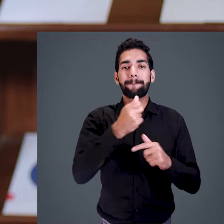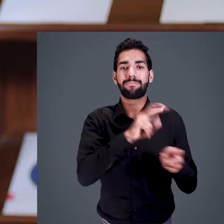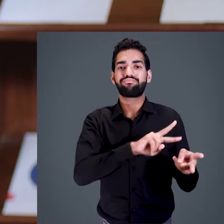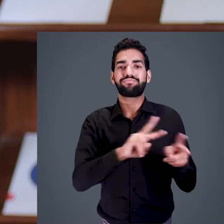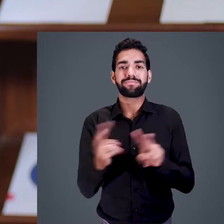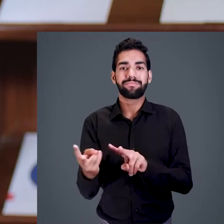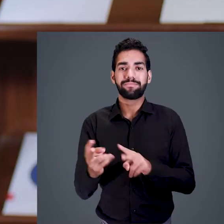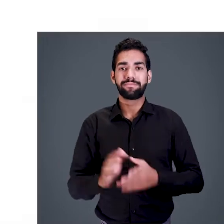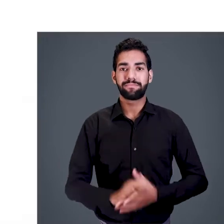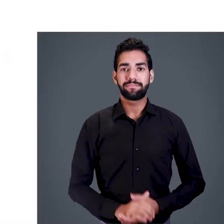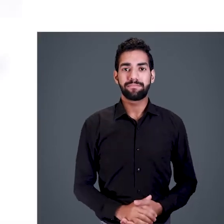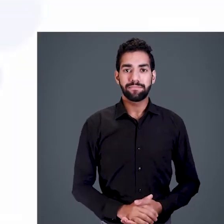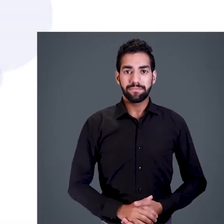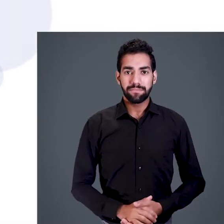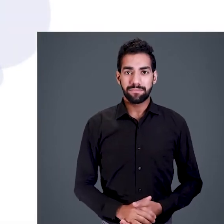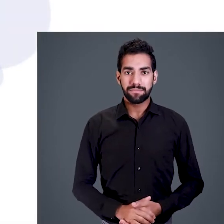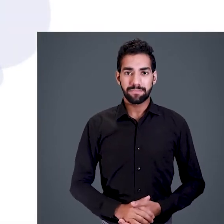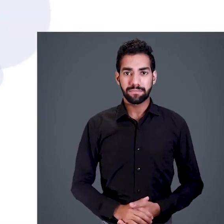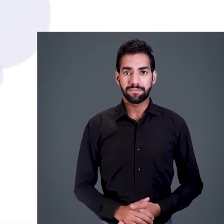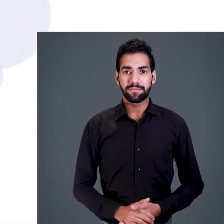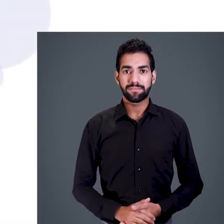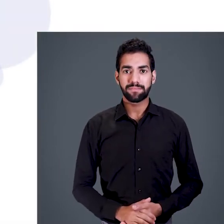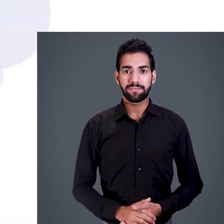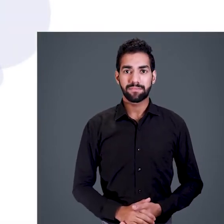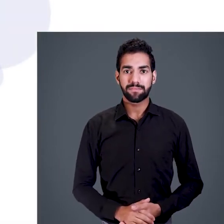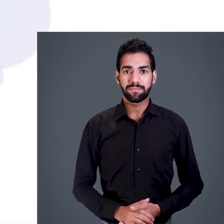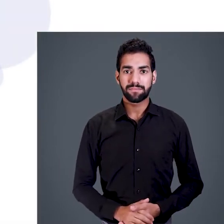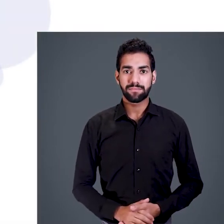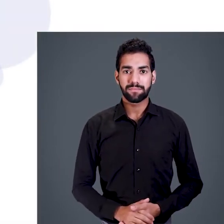ریفلیکٹ ہو رہی ہوتی ہے۔